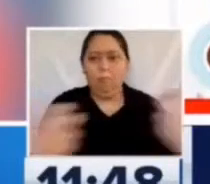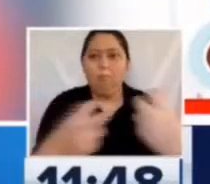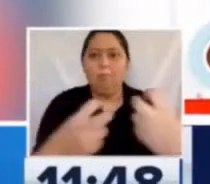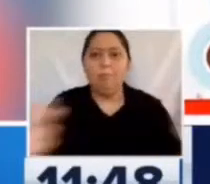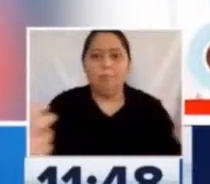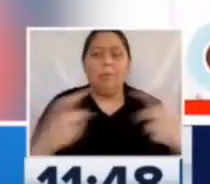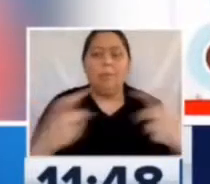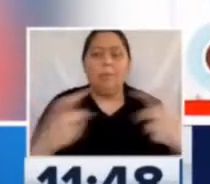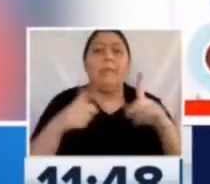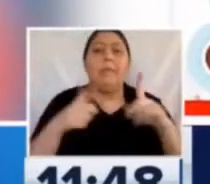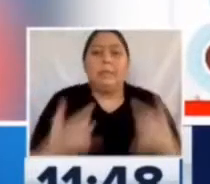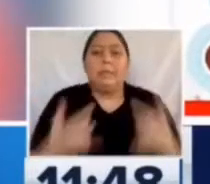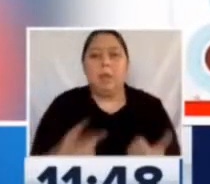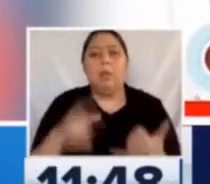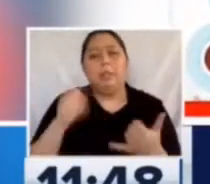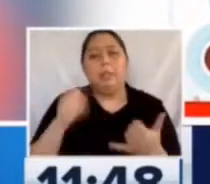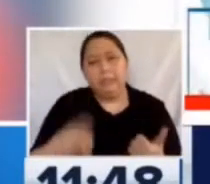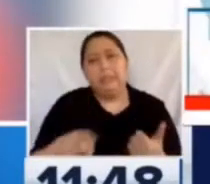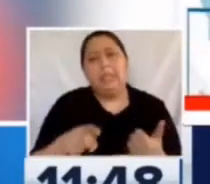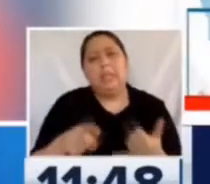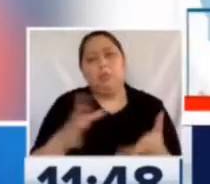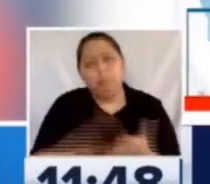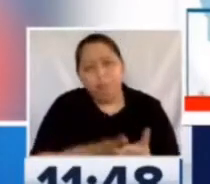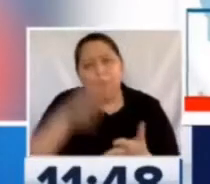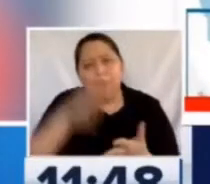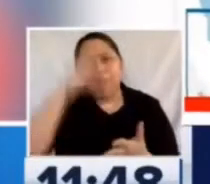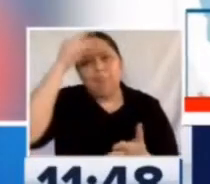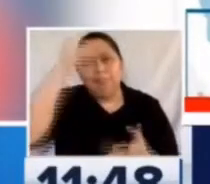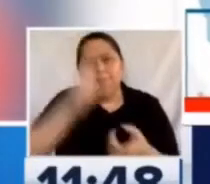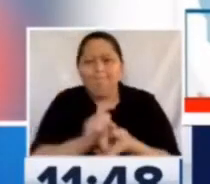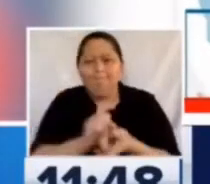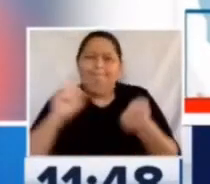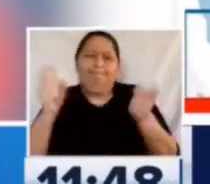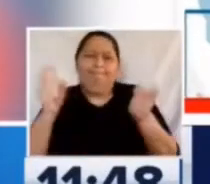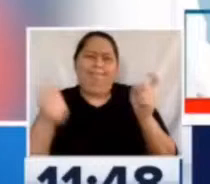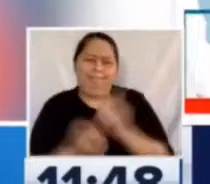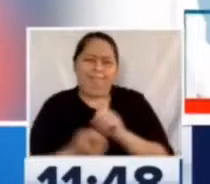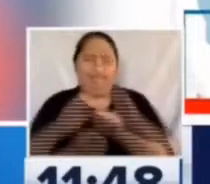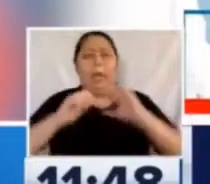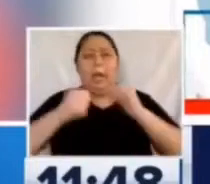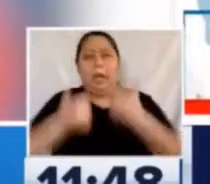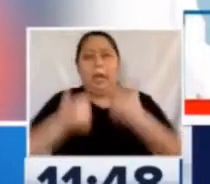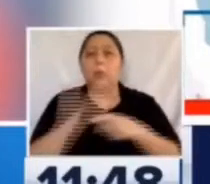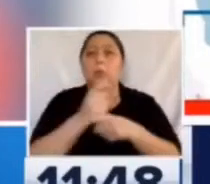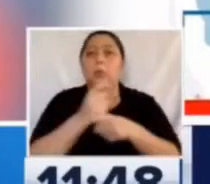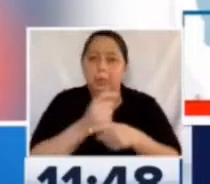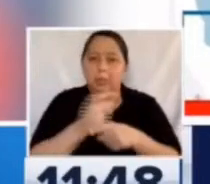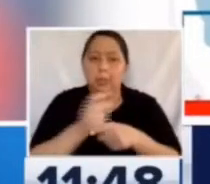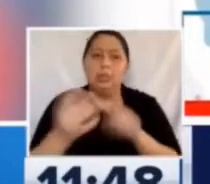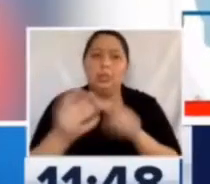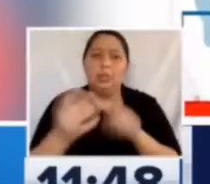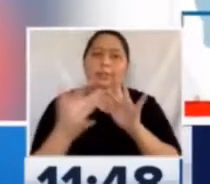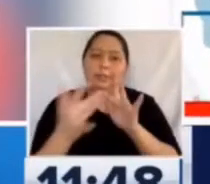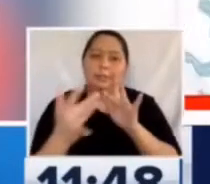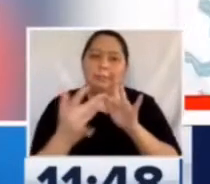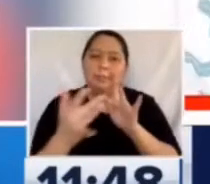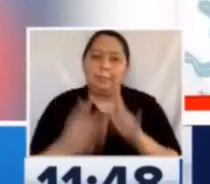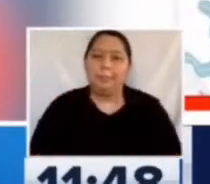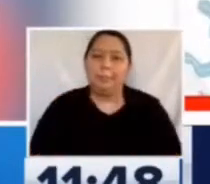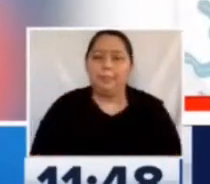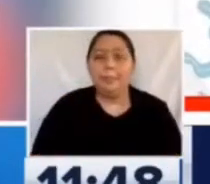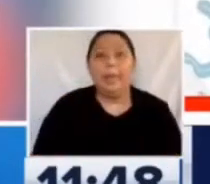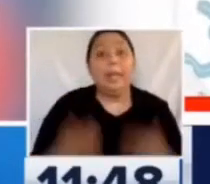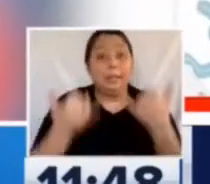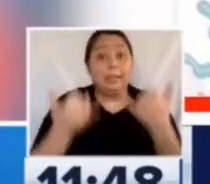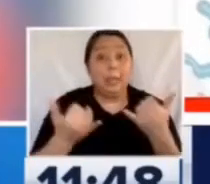a Taguig Open Campus. Yung Taguig Open Campus po, ang university ho namin dito sa Taguig, no, yung Taguig City